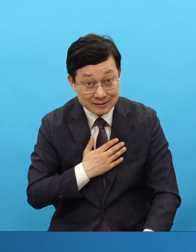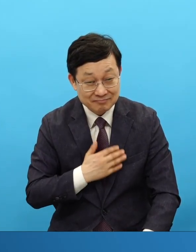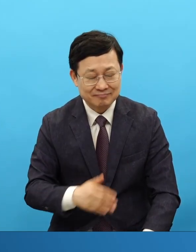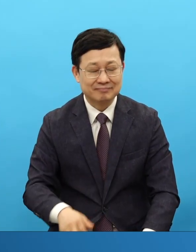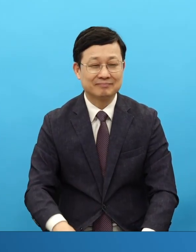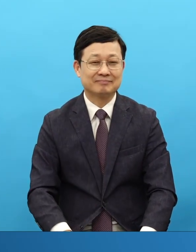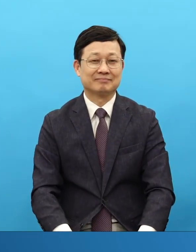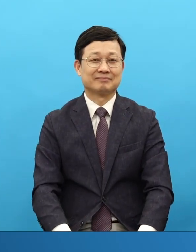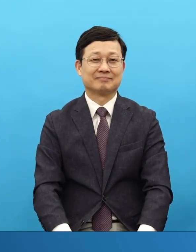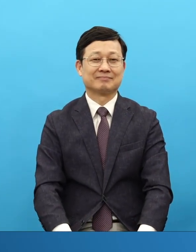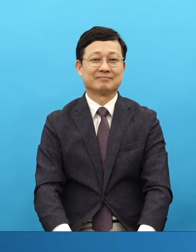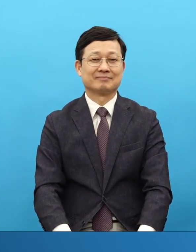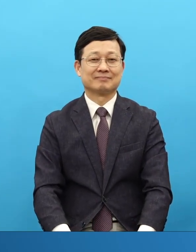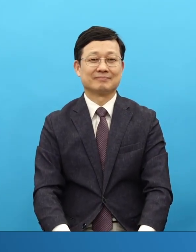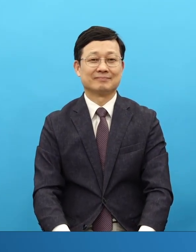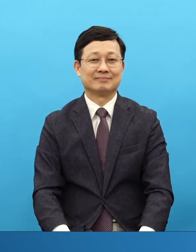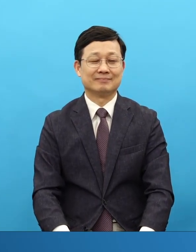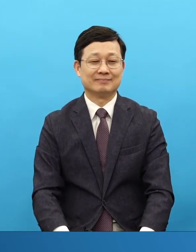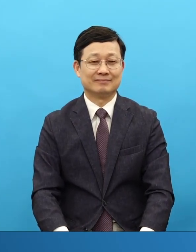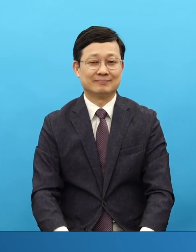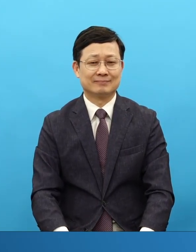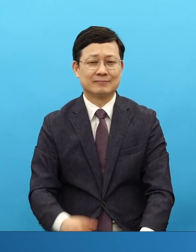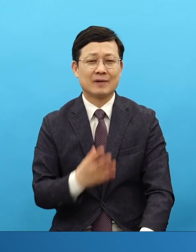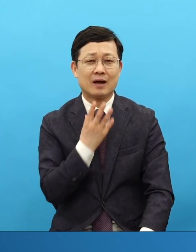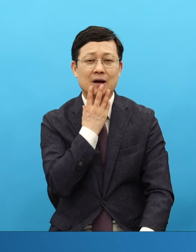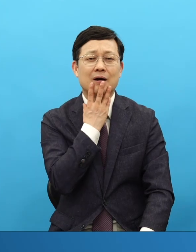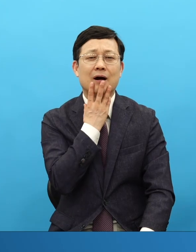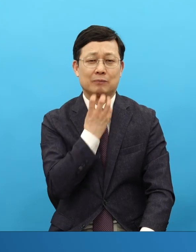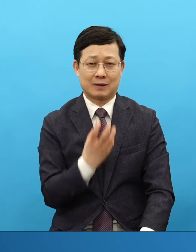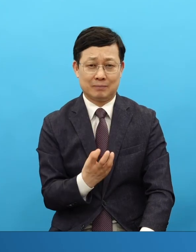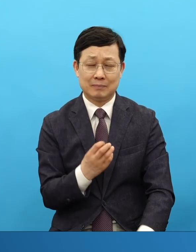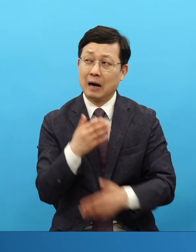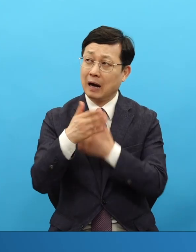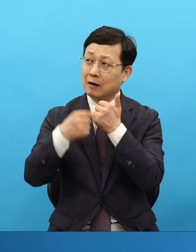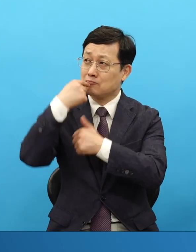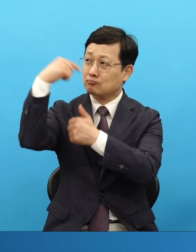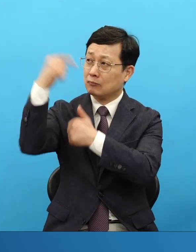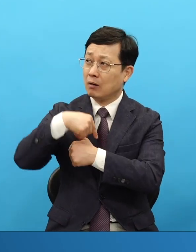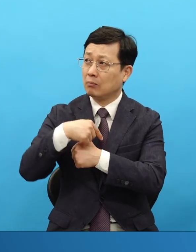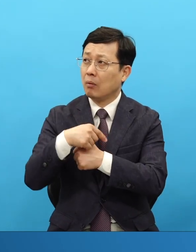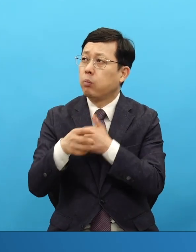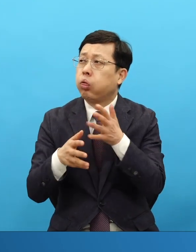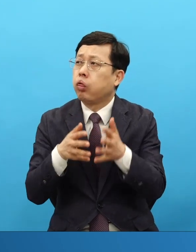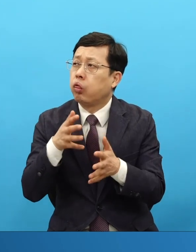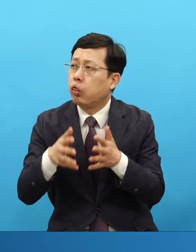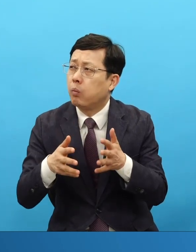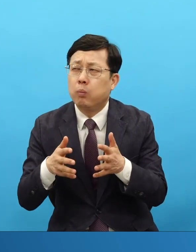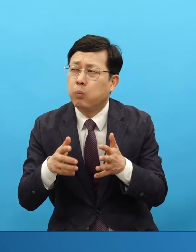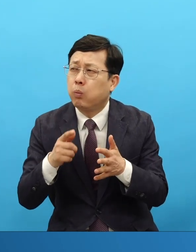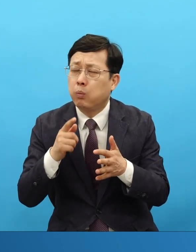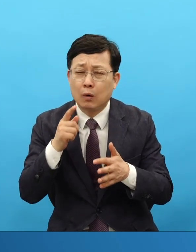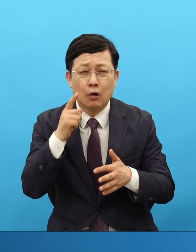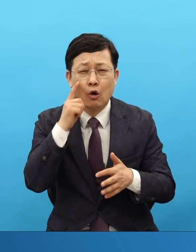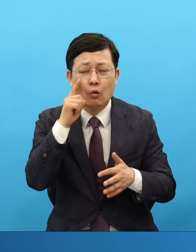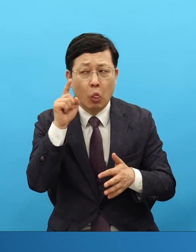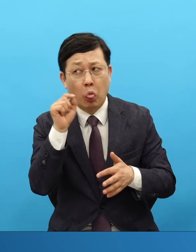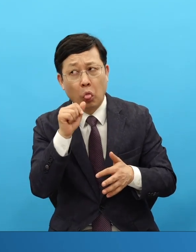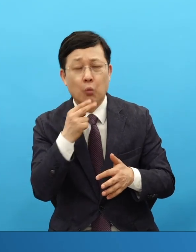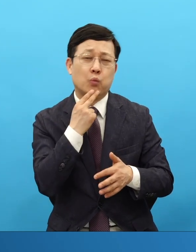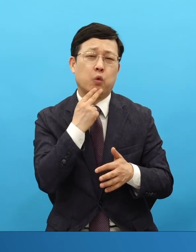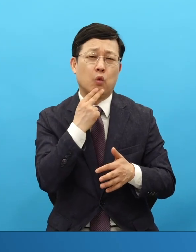이 아브라함이 눈치를 못 챈 거예요. And so Abraham didn't catch on. 그러니까